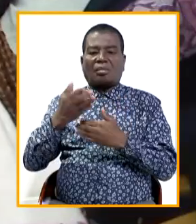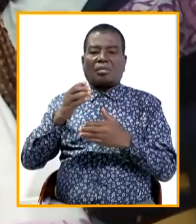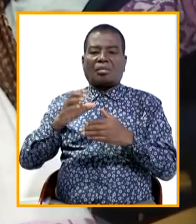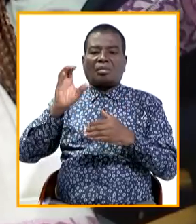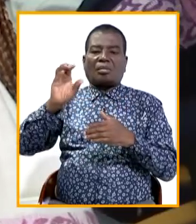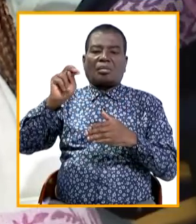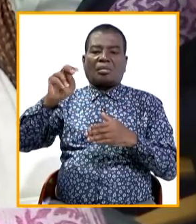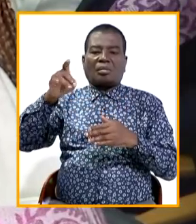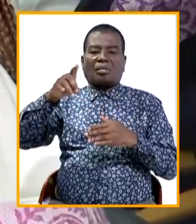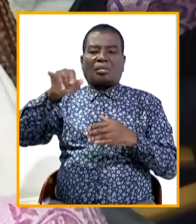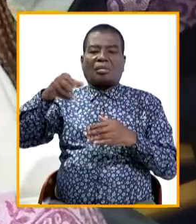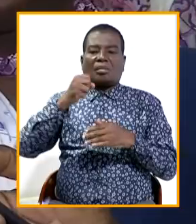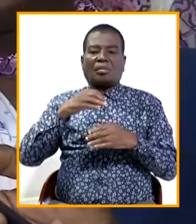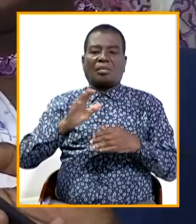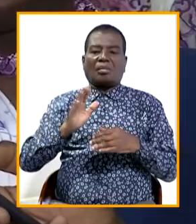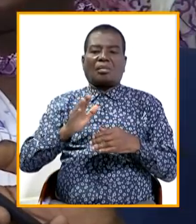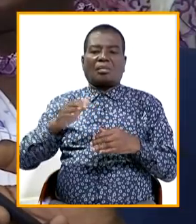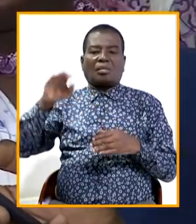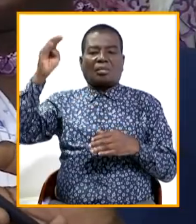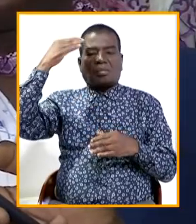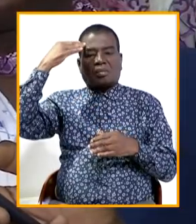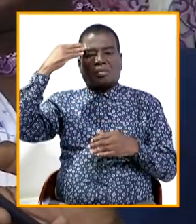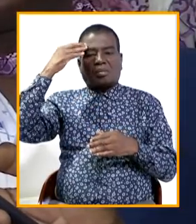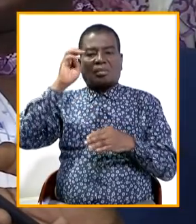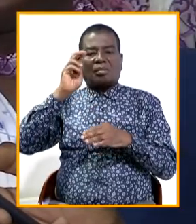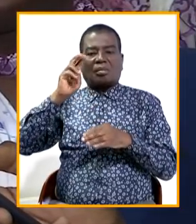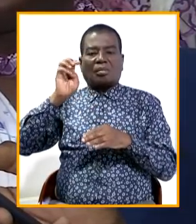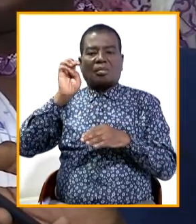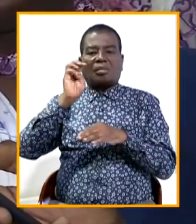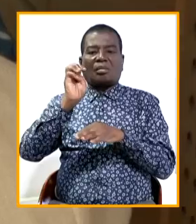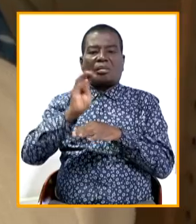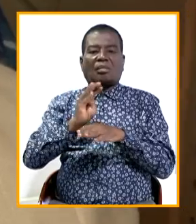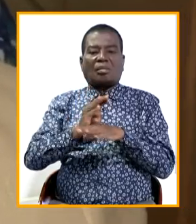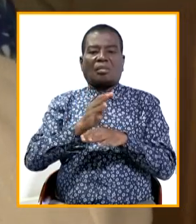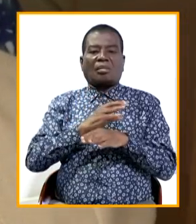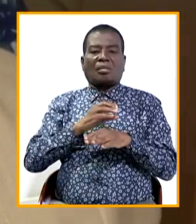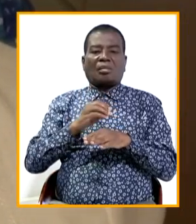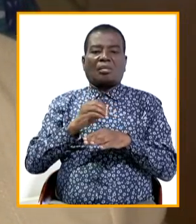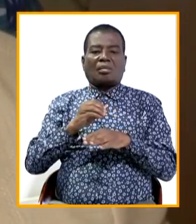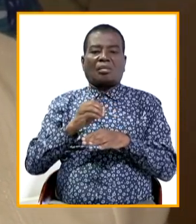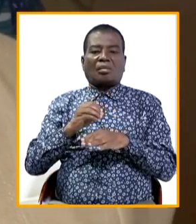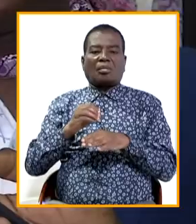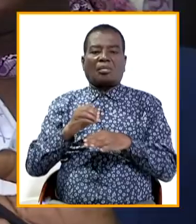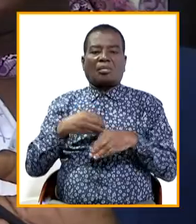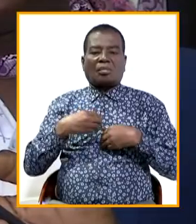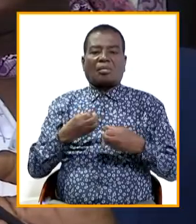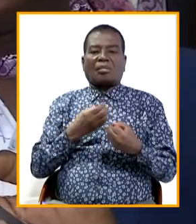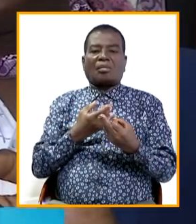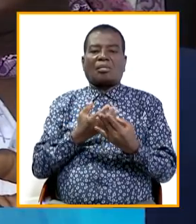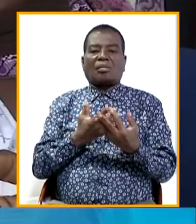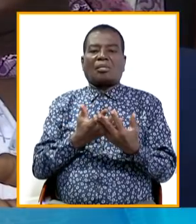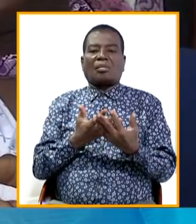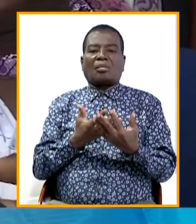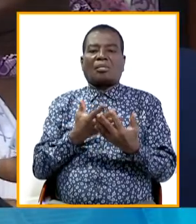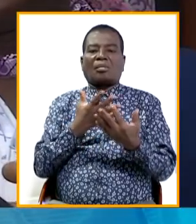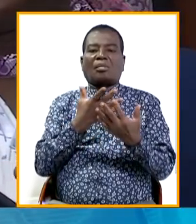CNDS en Côte d'Ivoire sont salutaires. Le ministre de l'Emploi et de la Protection sociale, Maître Adama Camara, fonde beaucoup d'espoir